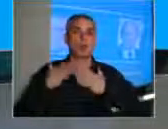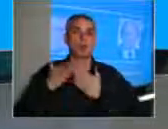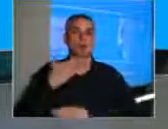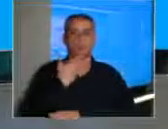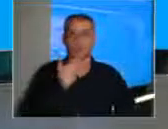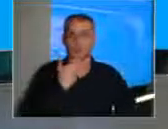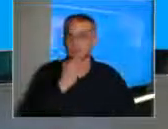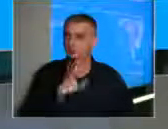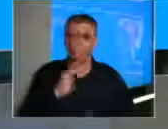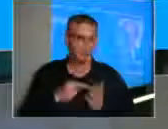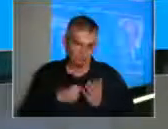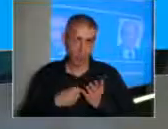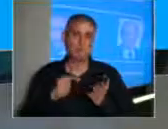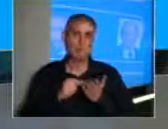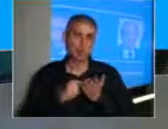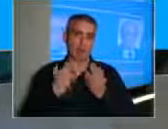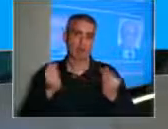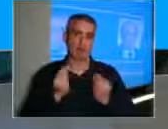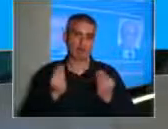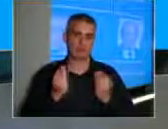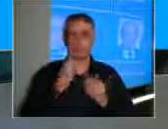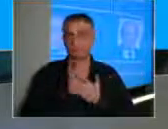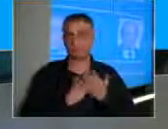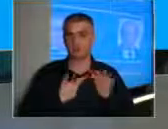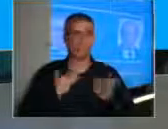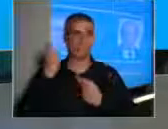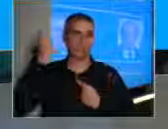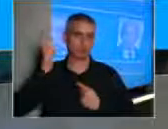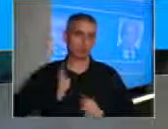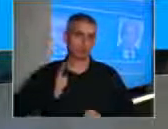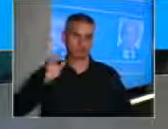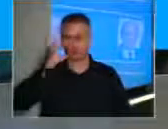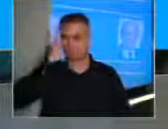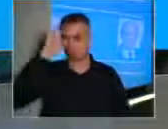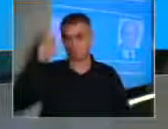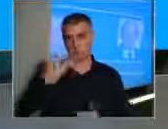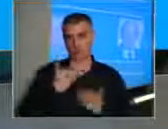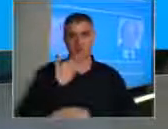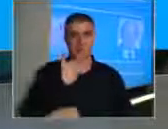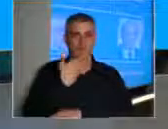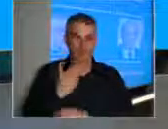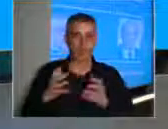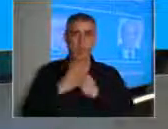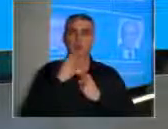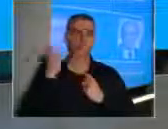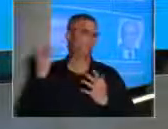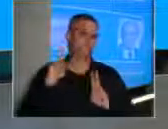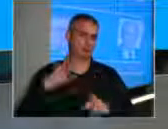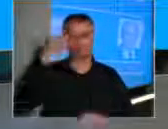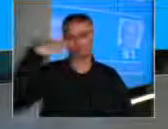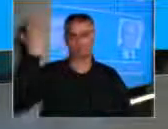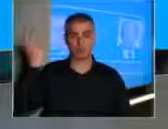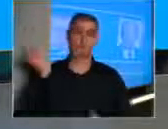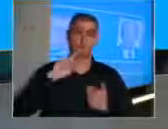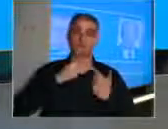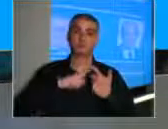למדינת ישראל. ממה זה נובע? זה נובע מכמה דברים. חלק זה היחס שלו, אישית של פוטין למדינת ישראל, לעם היהודי, זה קיים וידוע.